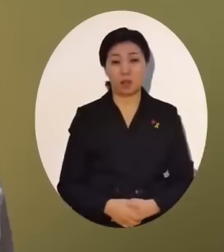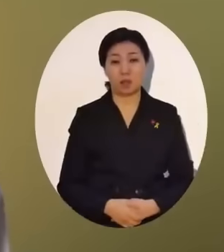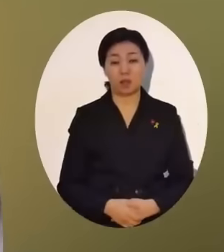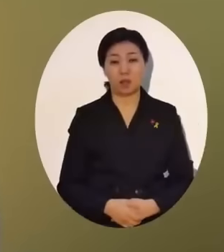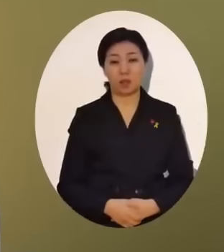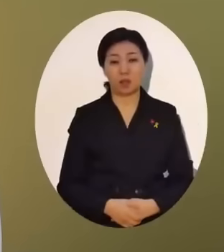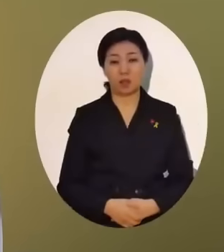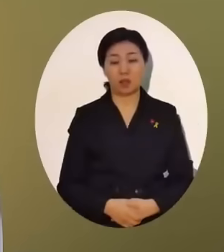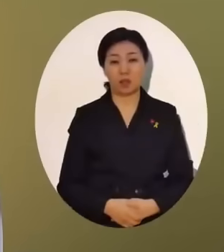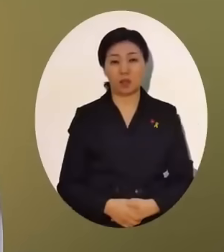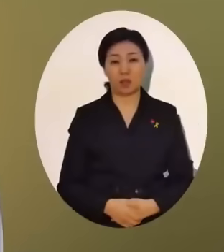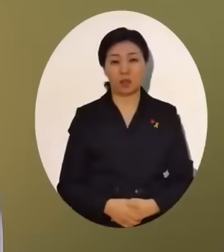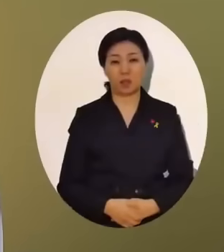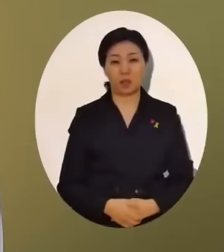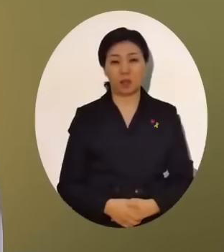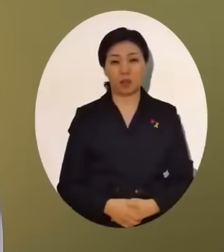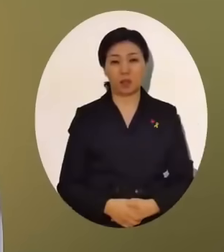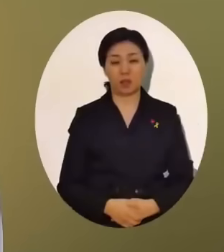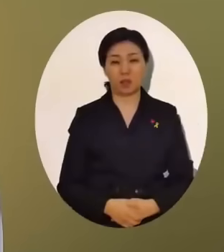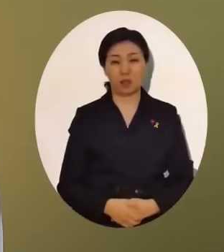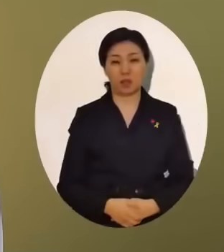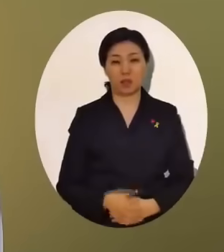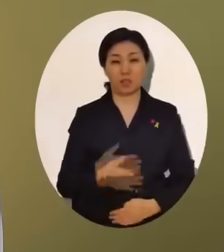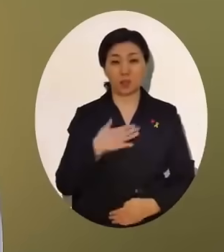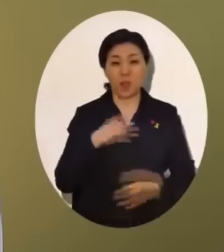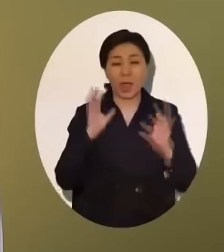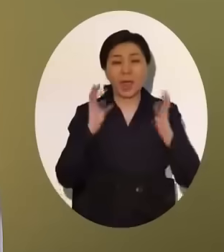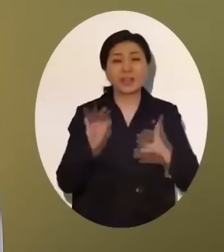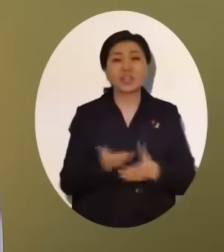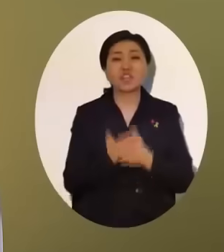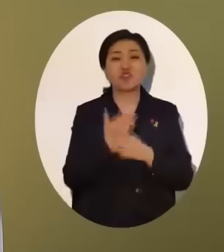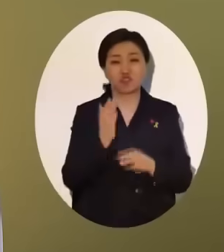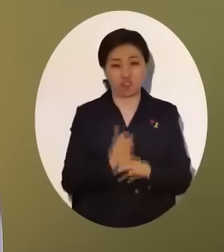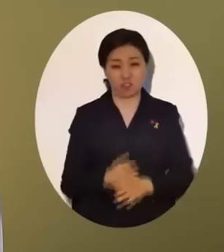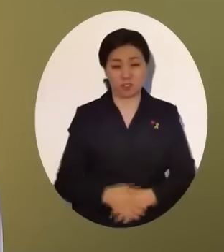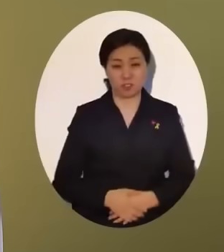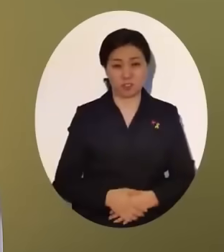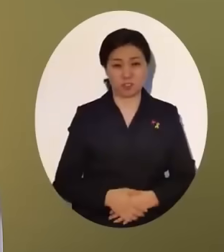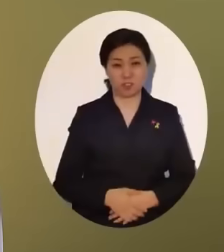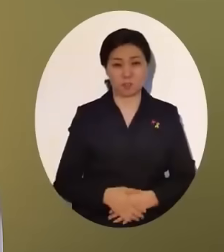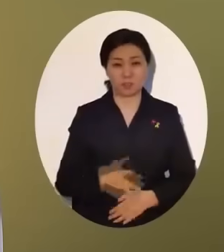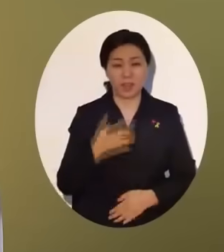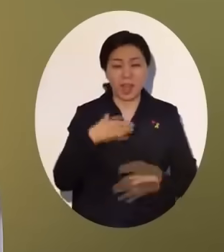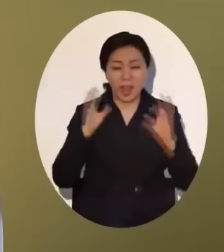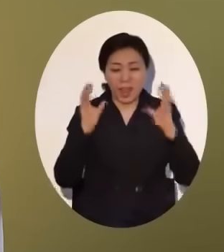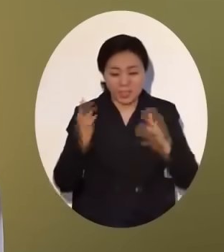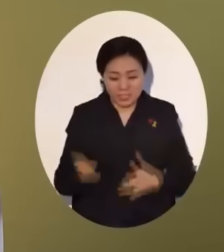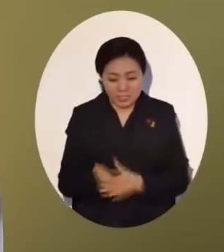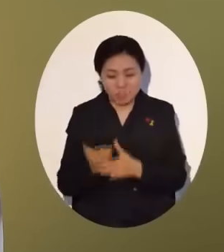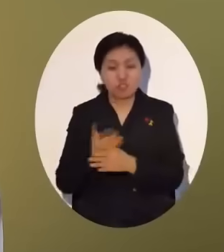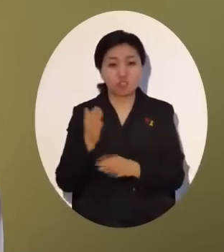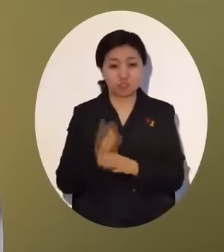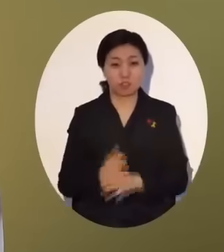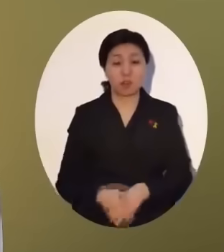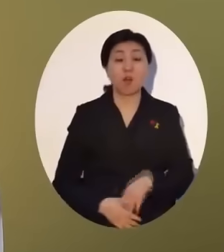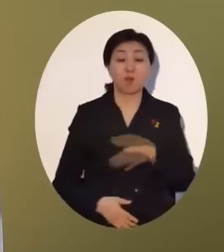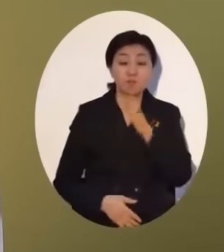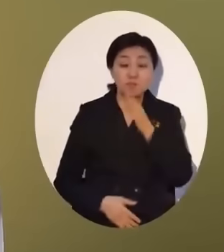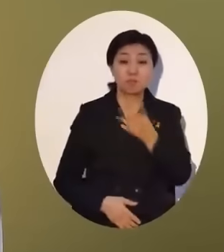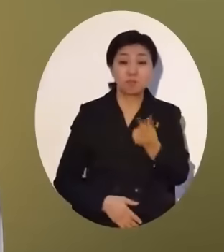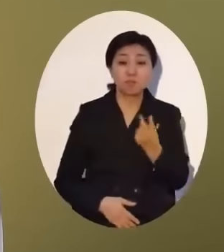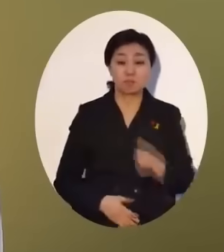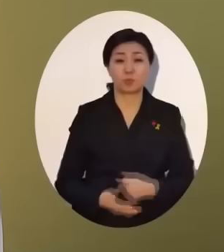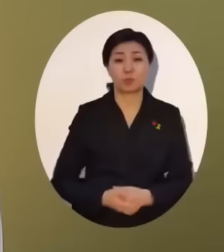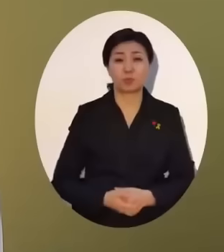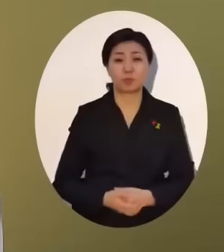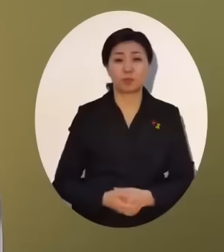그렇게 생각을 해. 아이 키우고 있는데. 뭐라고? 아이 키우고 있는데. 아니 그러니까 지금 젊다는